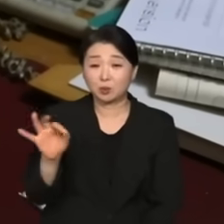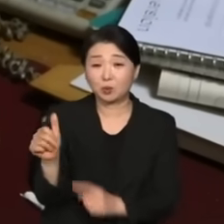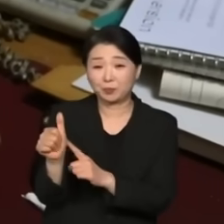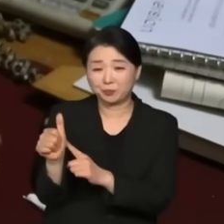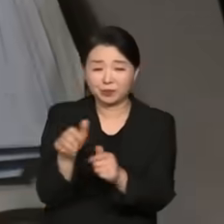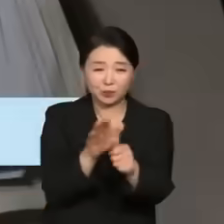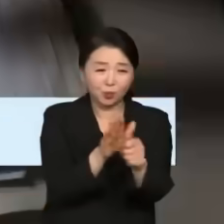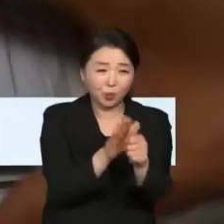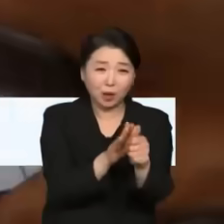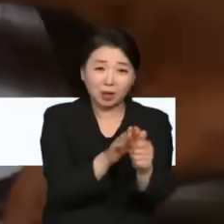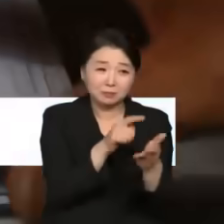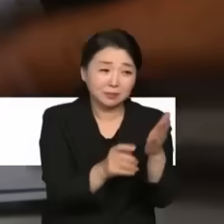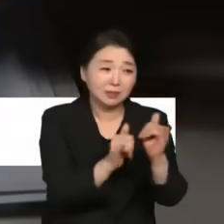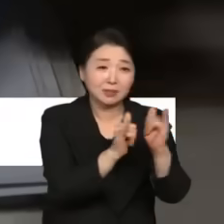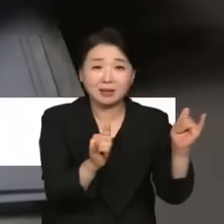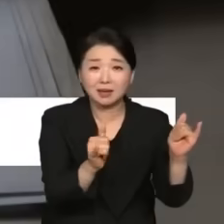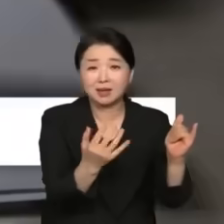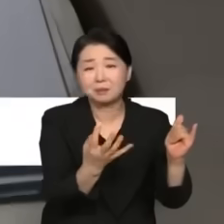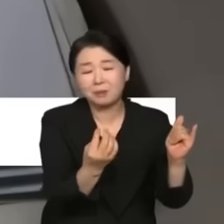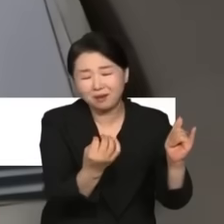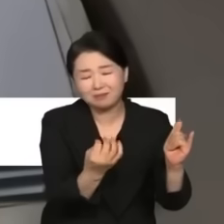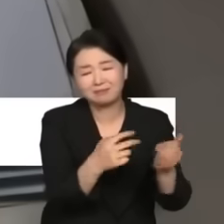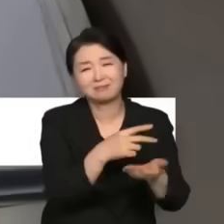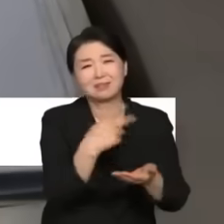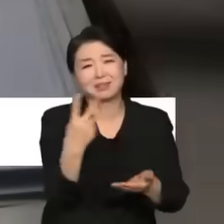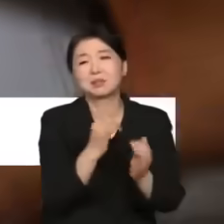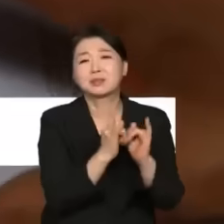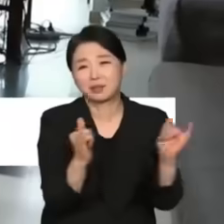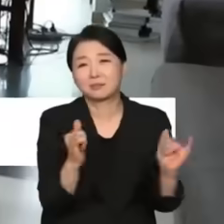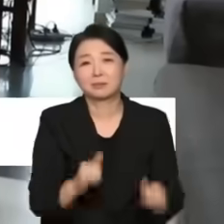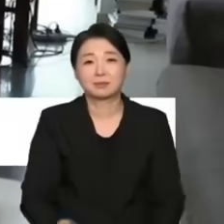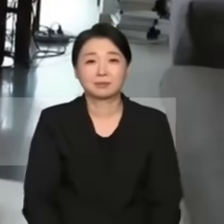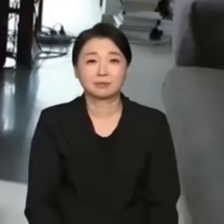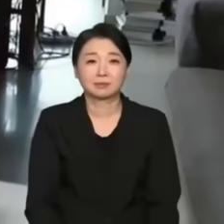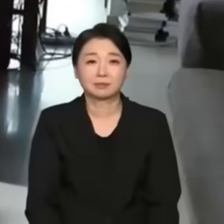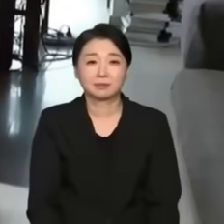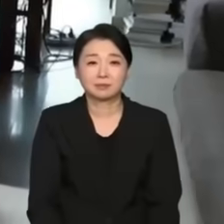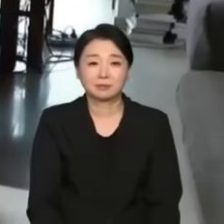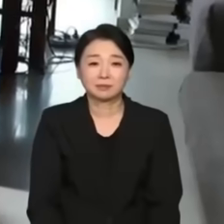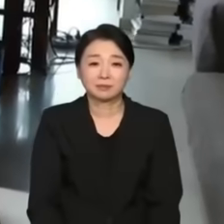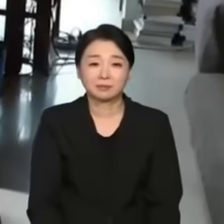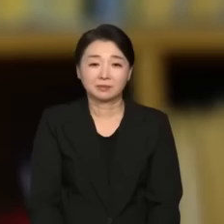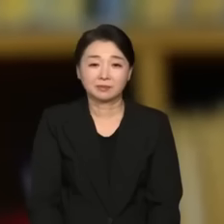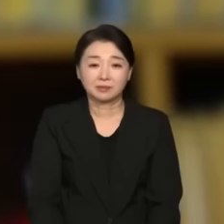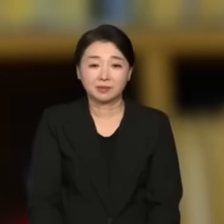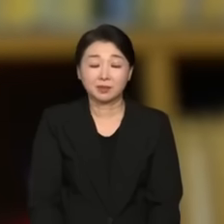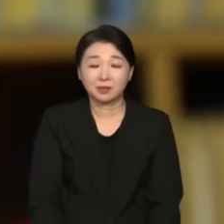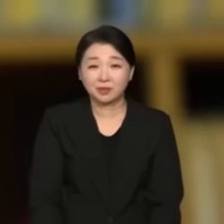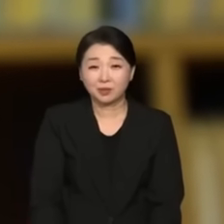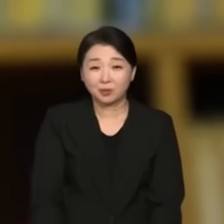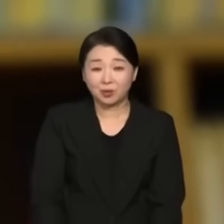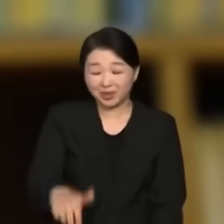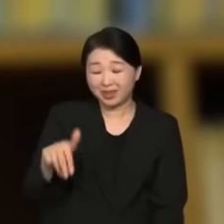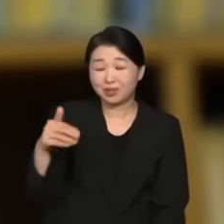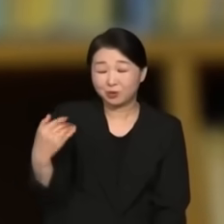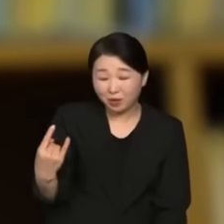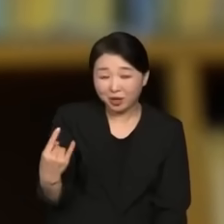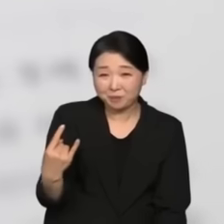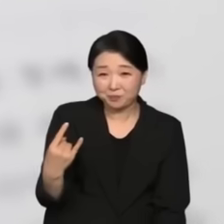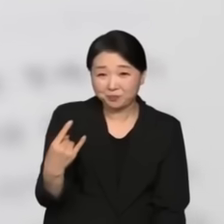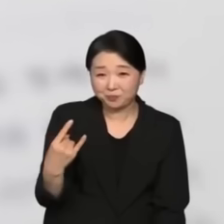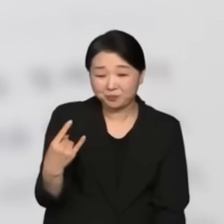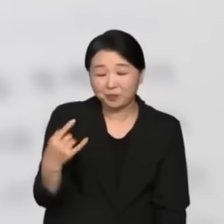도운 사채 피해자들은 약 2천여명으로 추산됩니다 장집 고려대 명예교수는 송장에